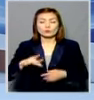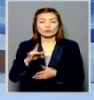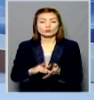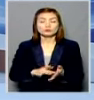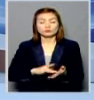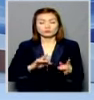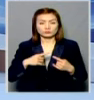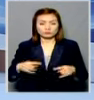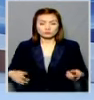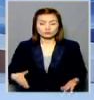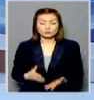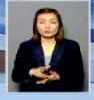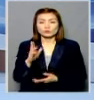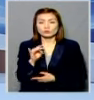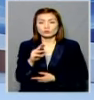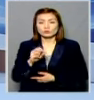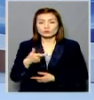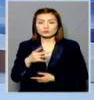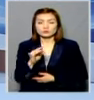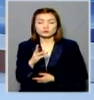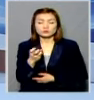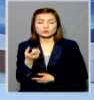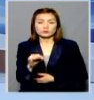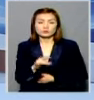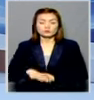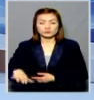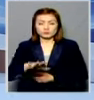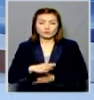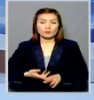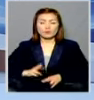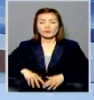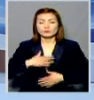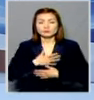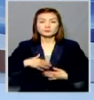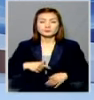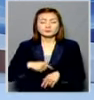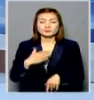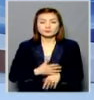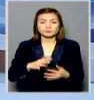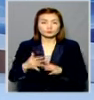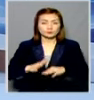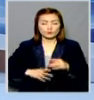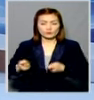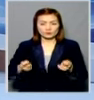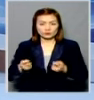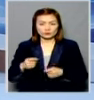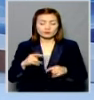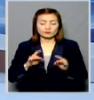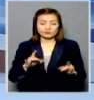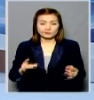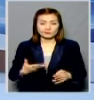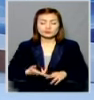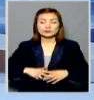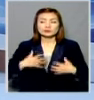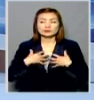да жеткен сыңайлы. Құрманғазы мен Исатай аудандарының малшылары солай деп дабыл қағуда. Ауыл шаруашылығы басқармасы мамандары болса,